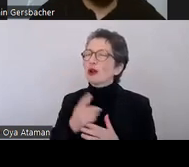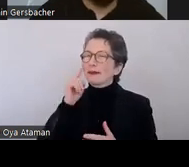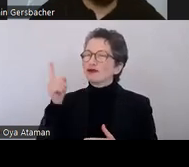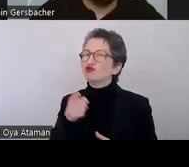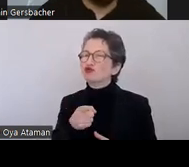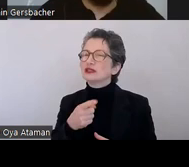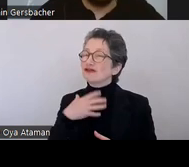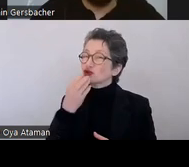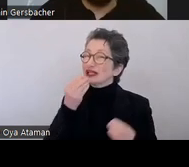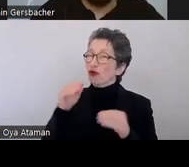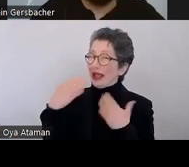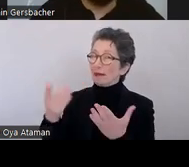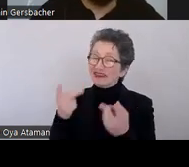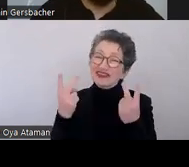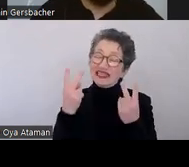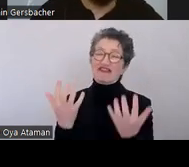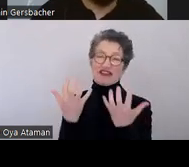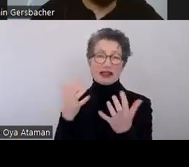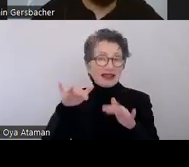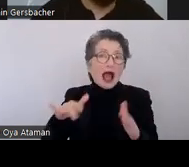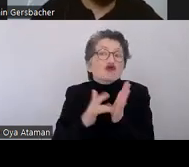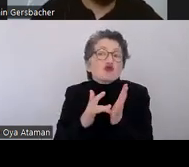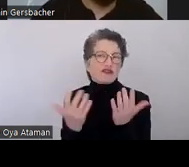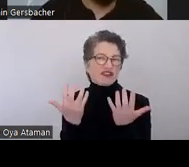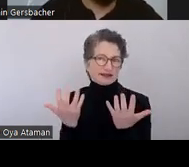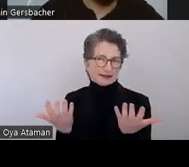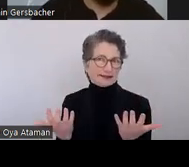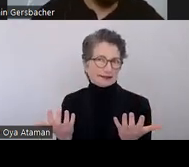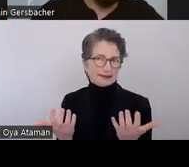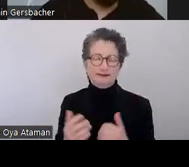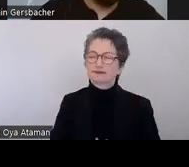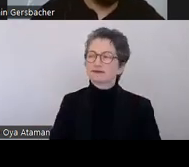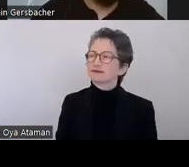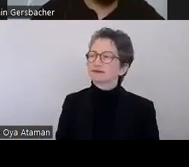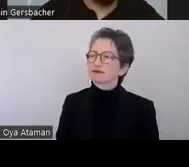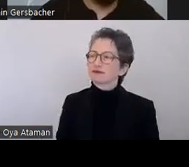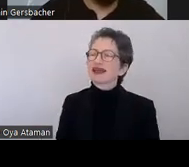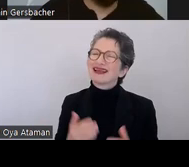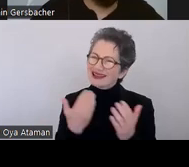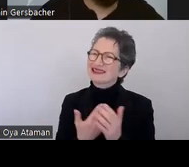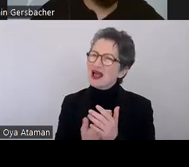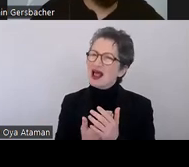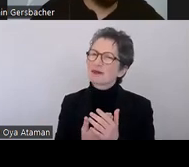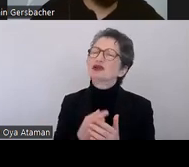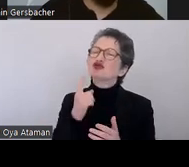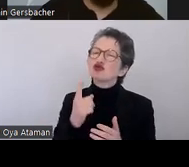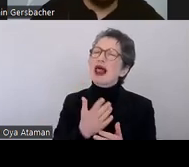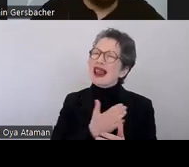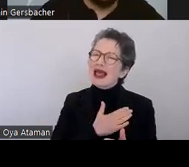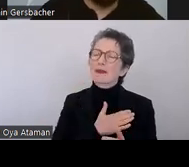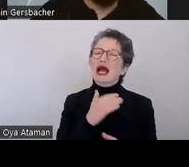quasi die Info geben, das ist eine wichtige Nachricht, die an dieser Stelle steht, darum hat man es auch fett gedruckt. Und deshalb sollte man eben hier ein Strong